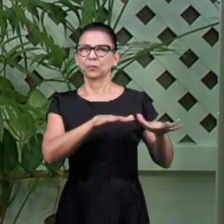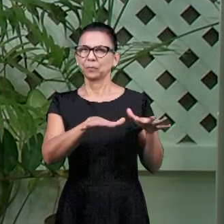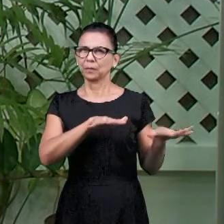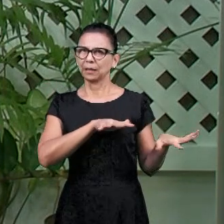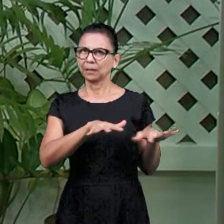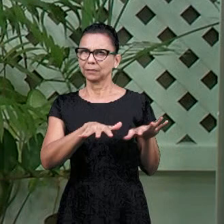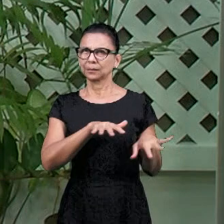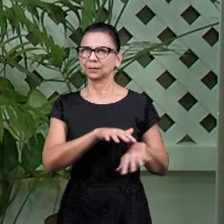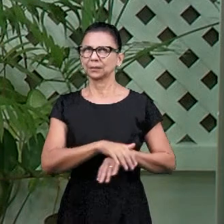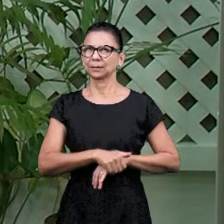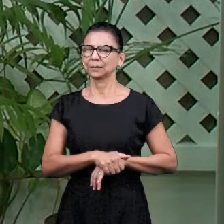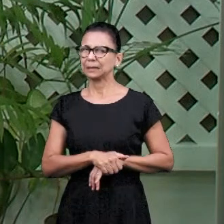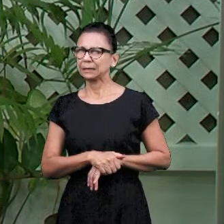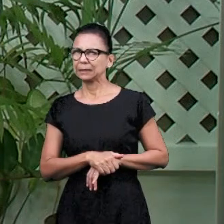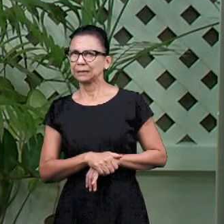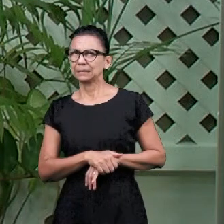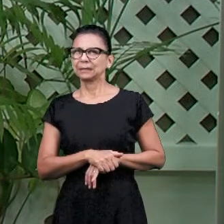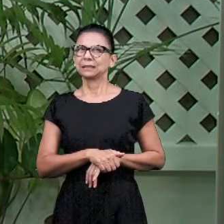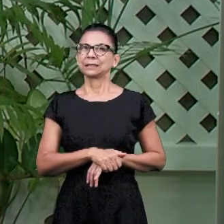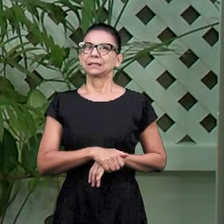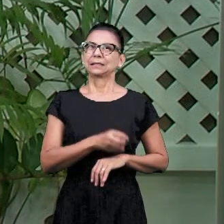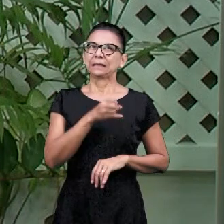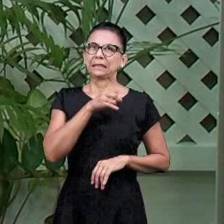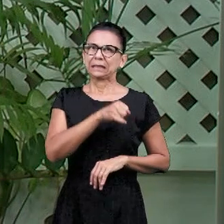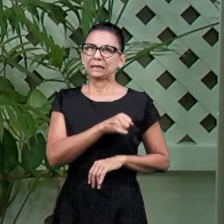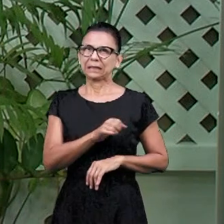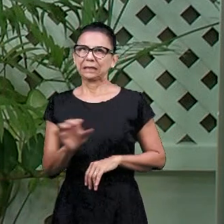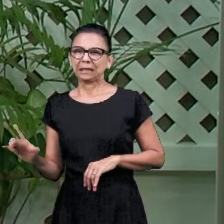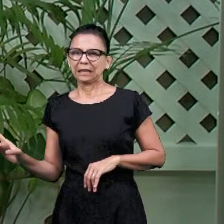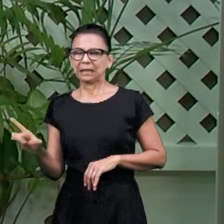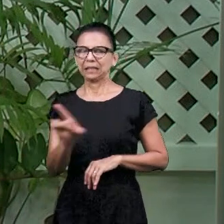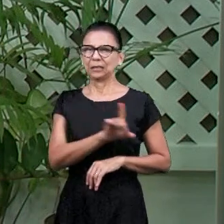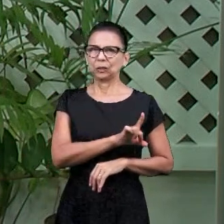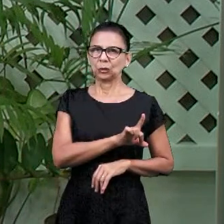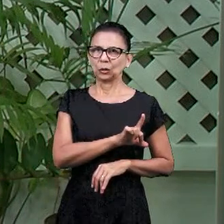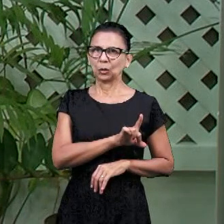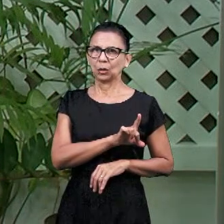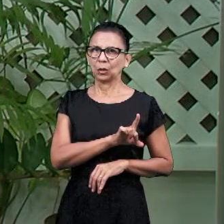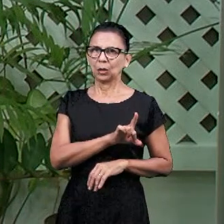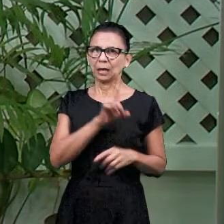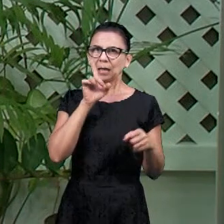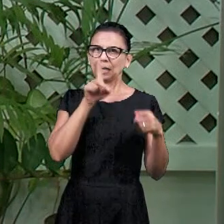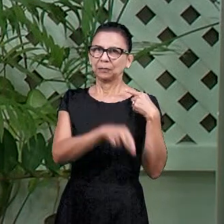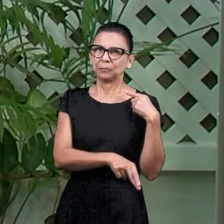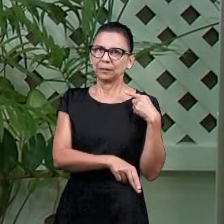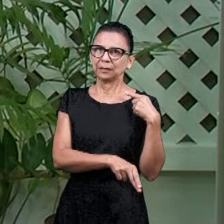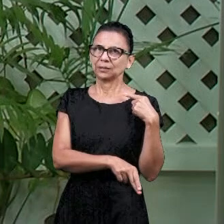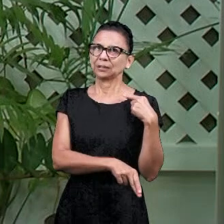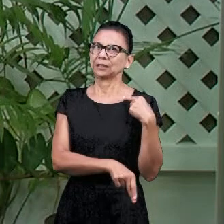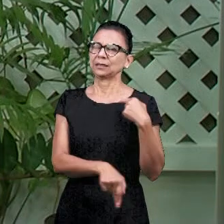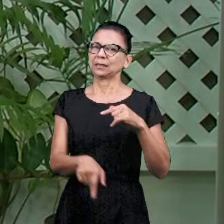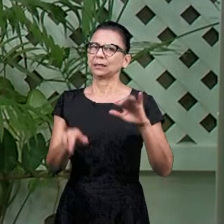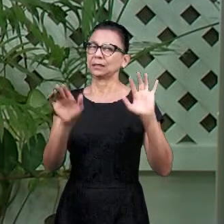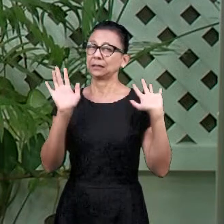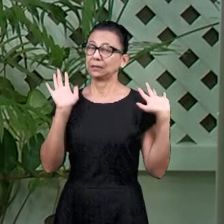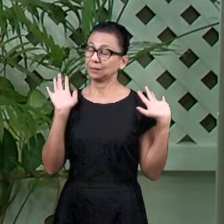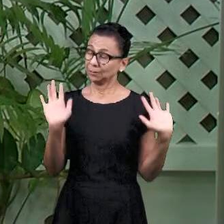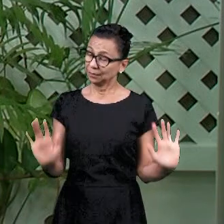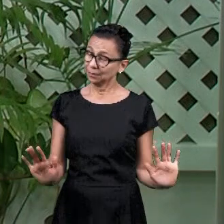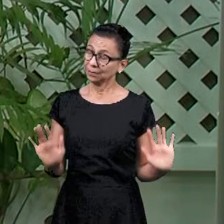aime voir le mouvement. Quelqu'un est arrivé pour déranger le mouvement. Non, ça ne sert